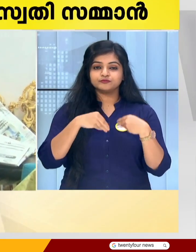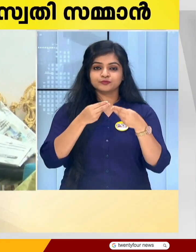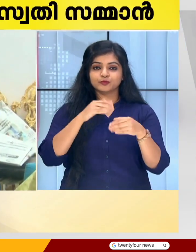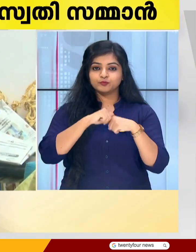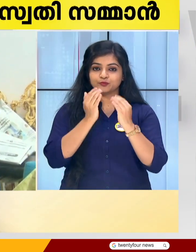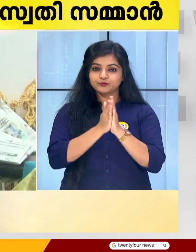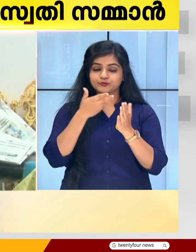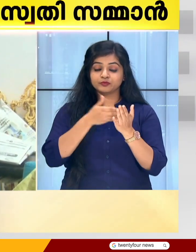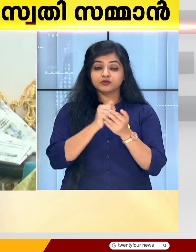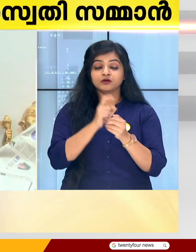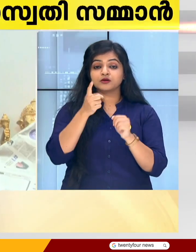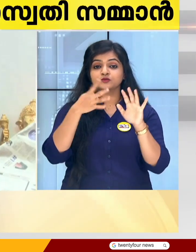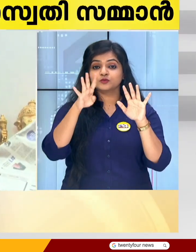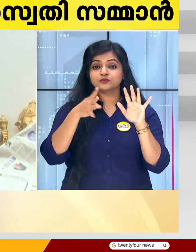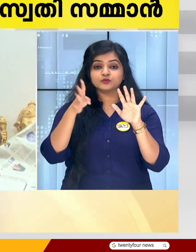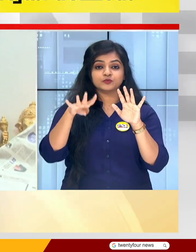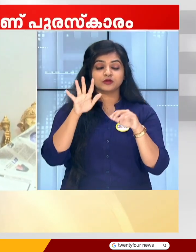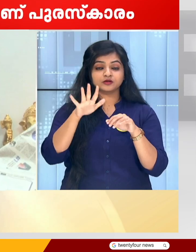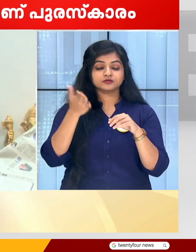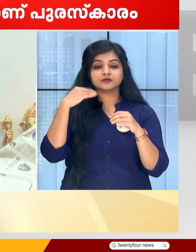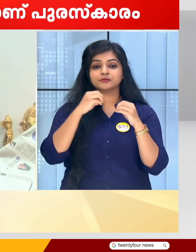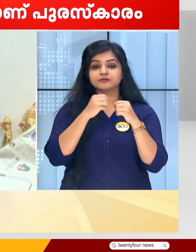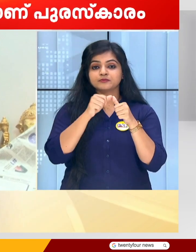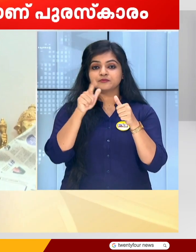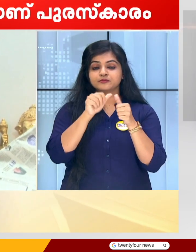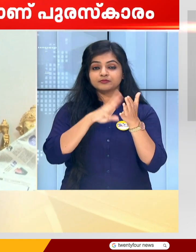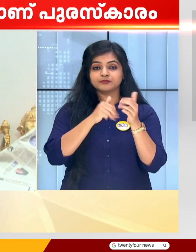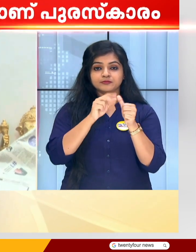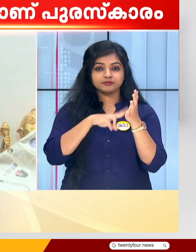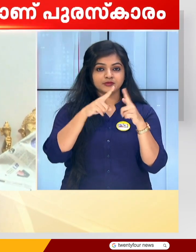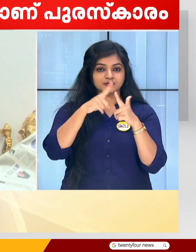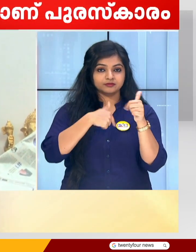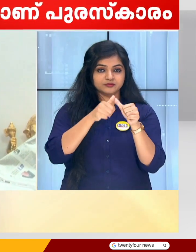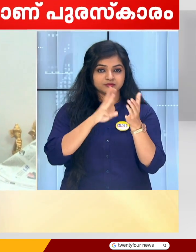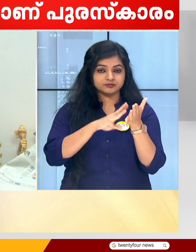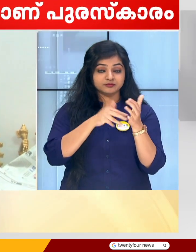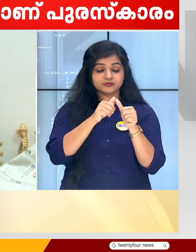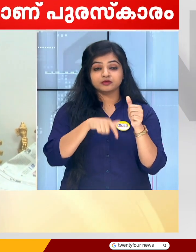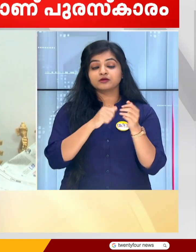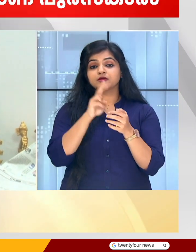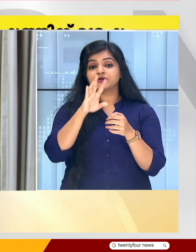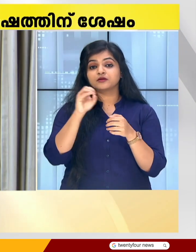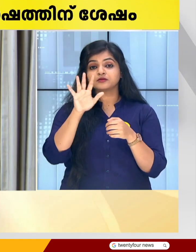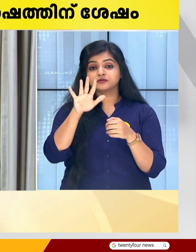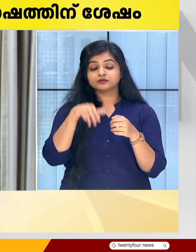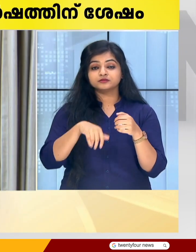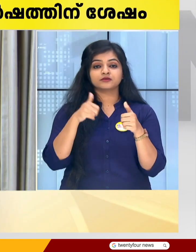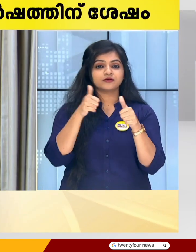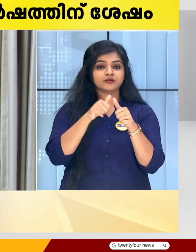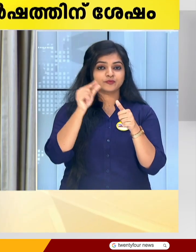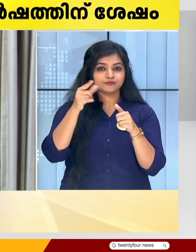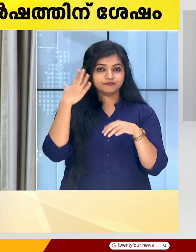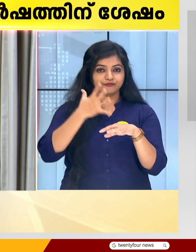മുൻപ് 1995 ബാലാമണി അമ്മയ്ക്കും 2005 അയ്യപ്പ പണിക്കറിനും ലഭിച്ചിരുന്നു. 4ാമത്തെ ആളായി പ്രഭാവർമ്മ ഇപ്പോൾ